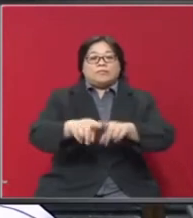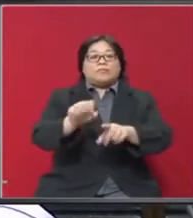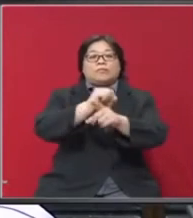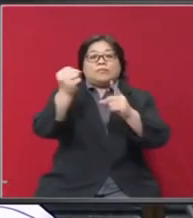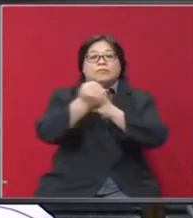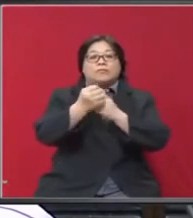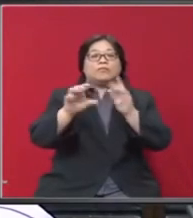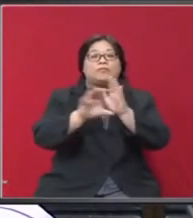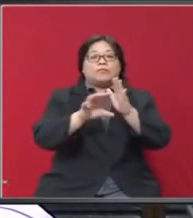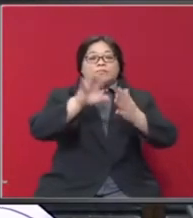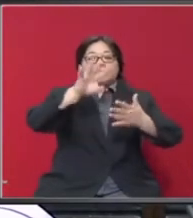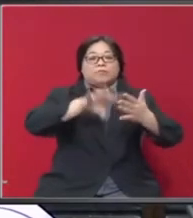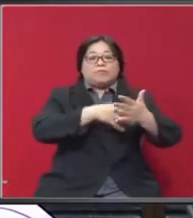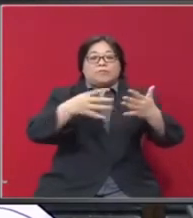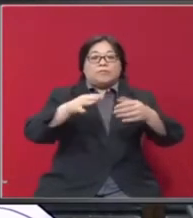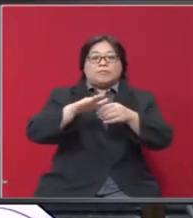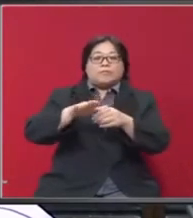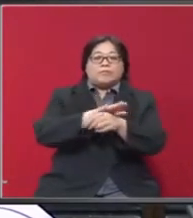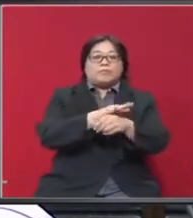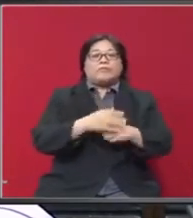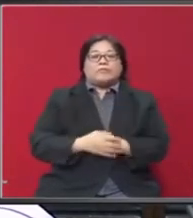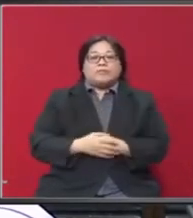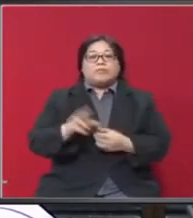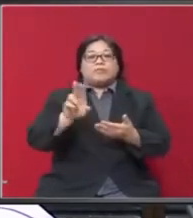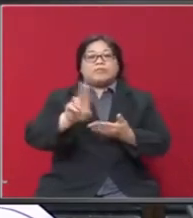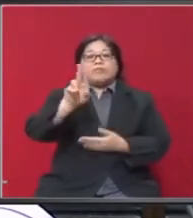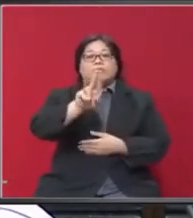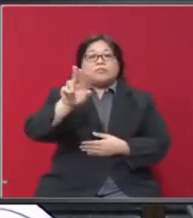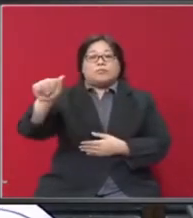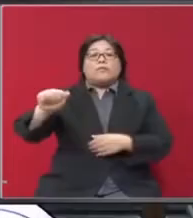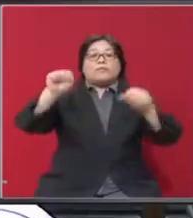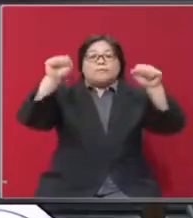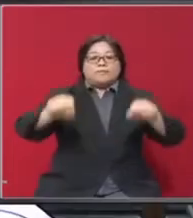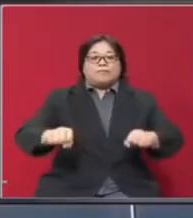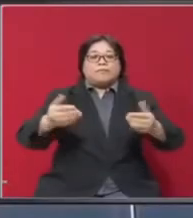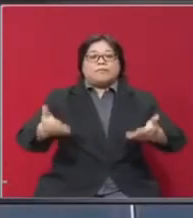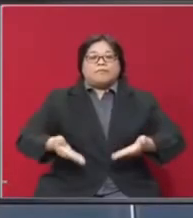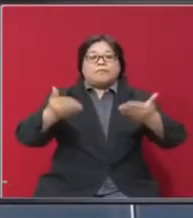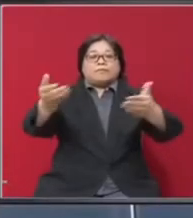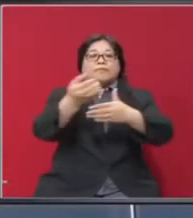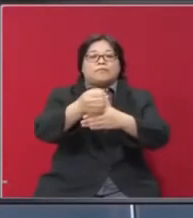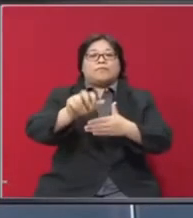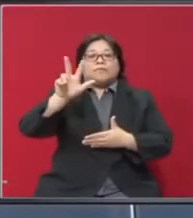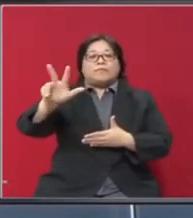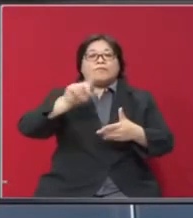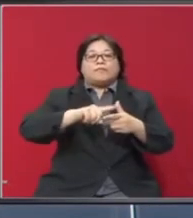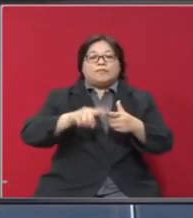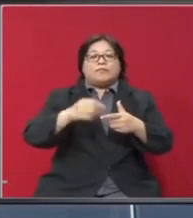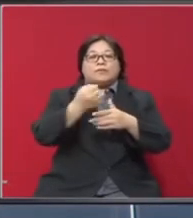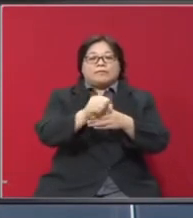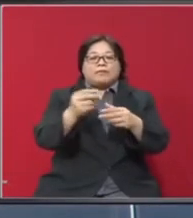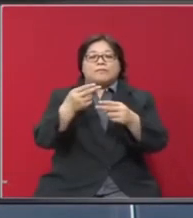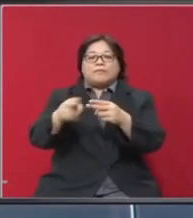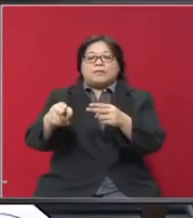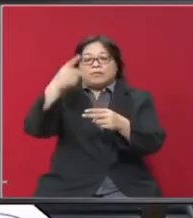dimana jadwal map Mall penuh sebagai contoh University awam dibenarkan untuk menawarkan Smash3 atau semester